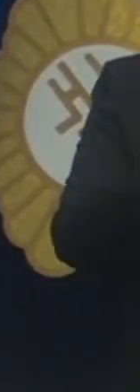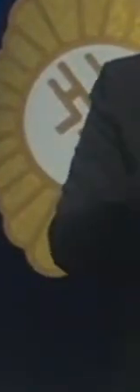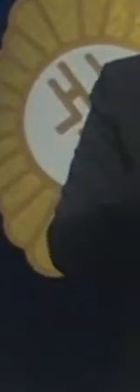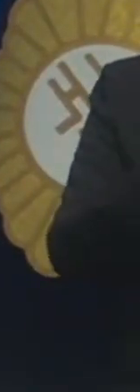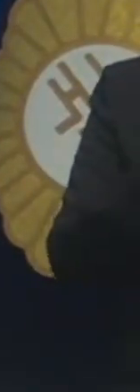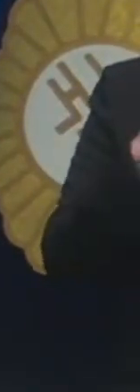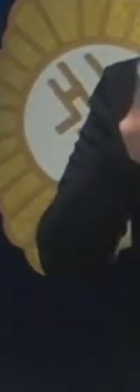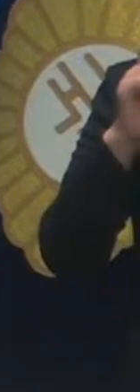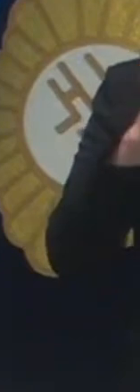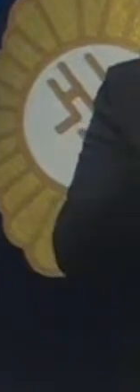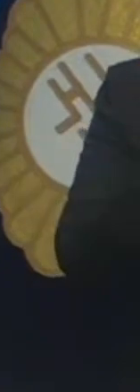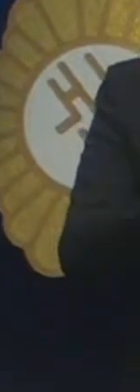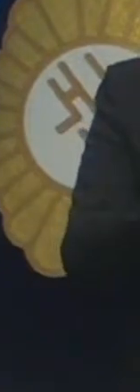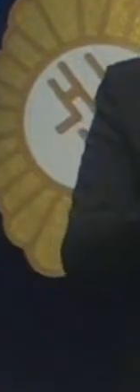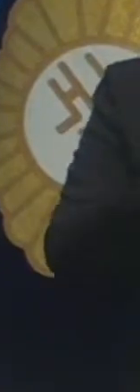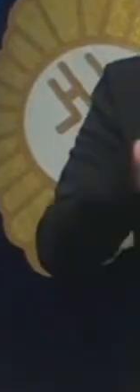청문회를.